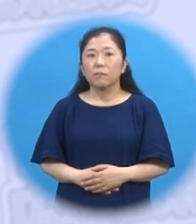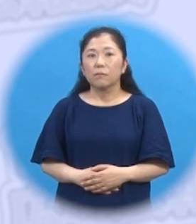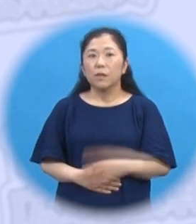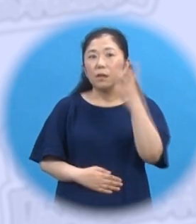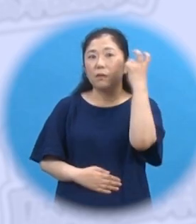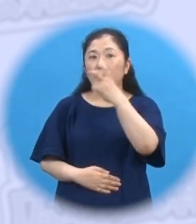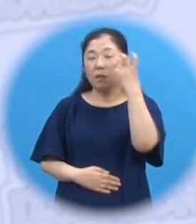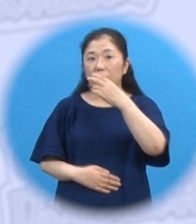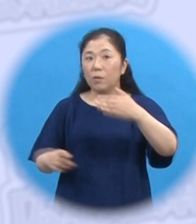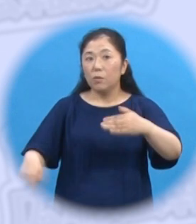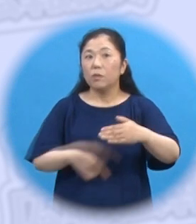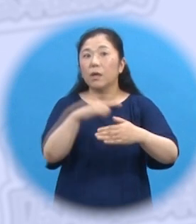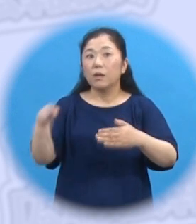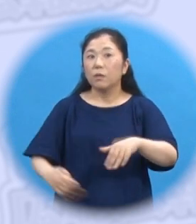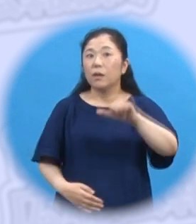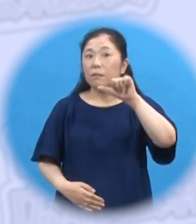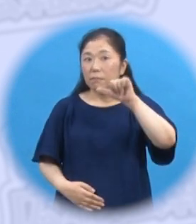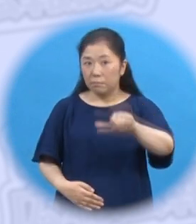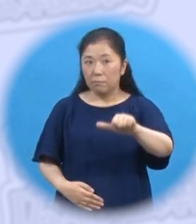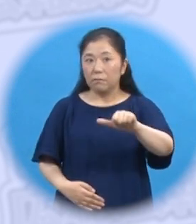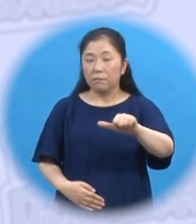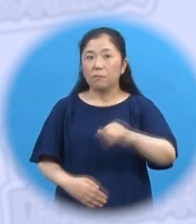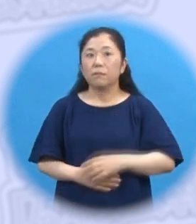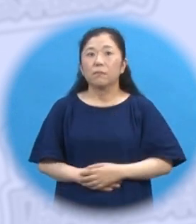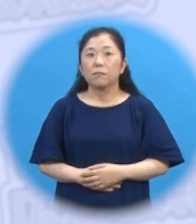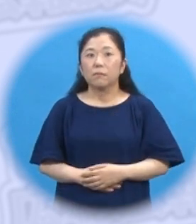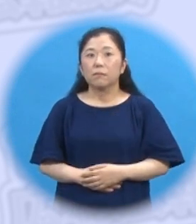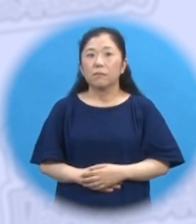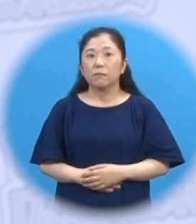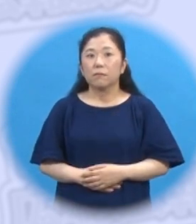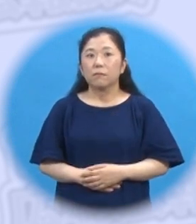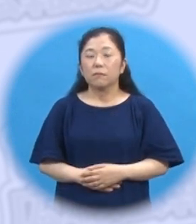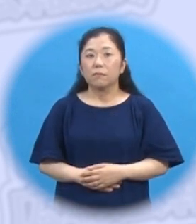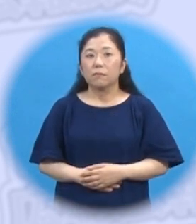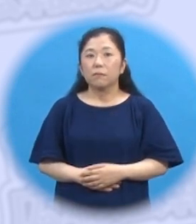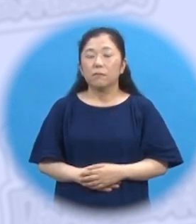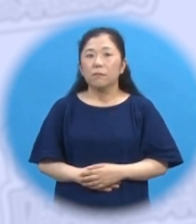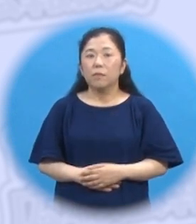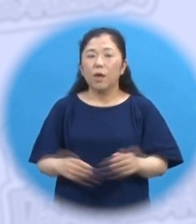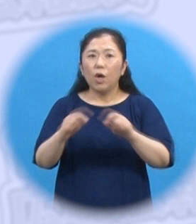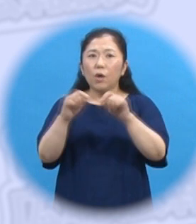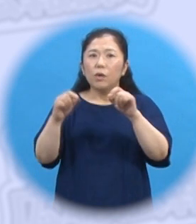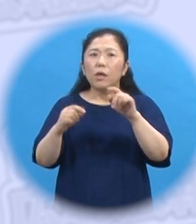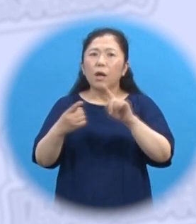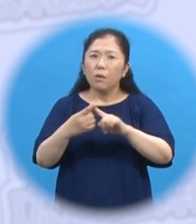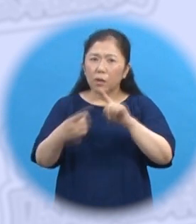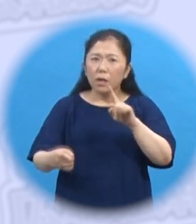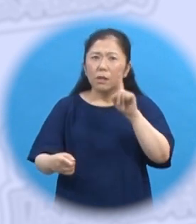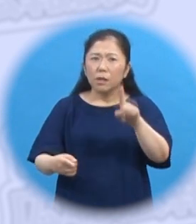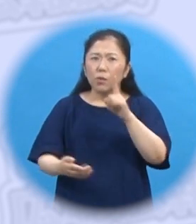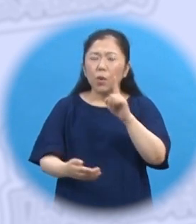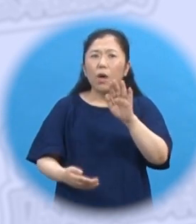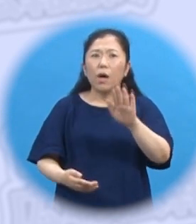点検はこちらの5項目について行ってください。一つでも問題があれば、それは